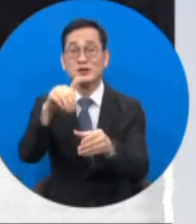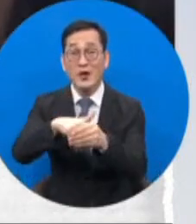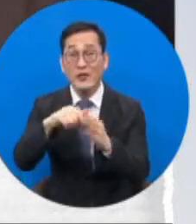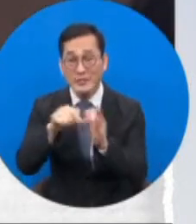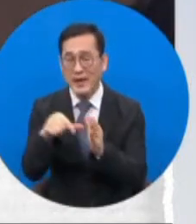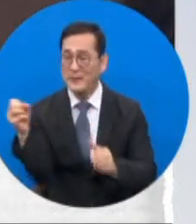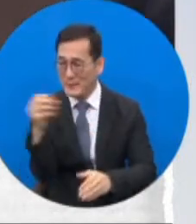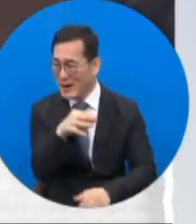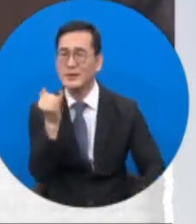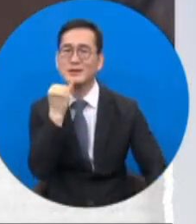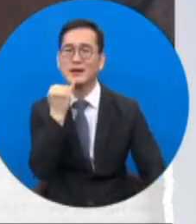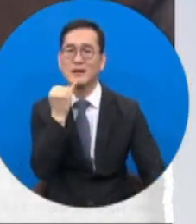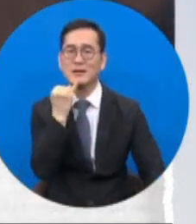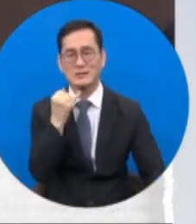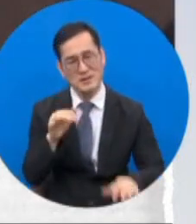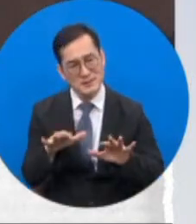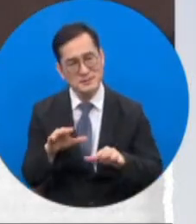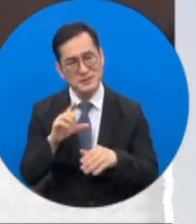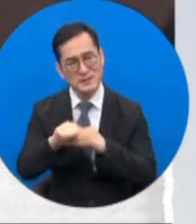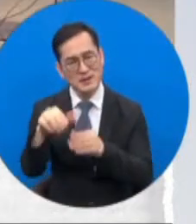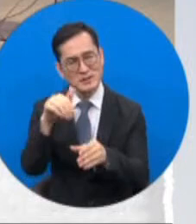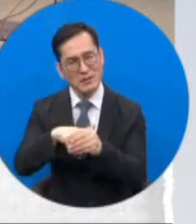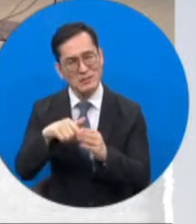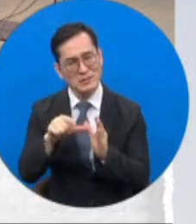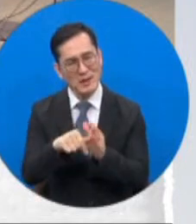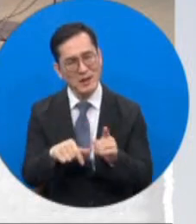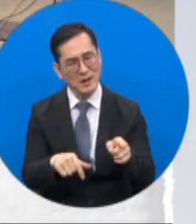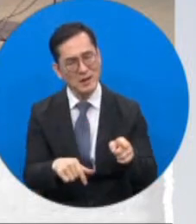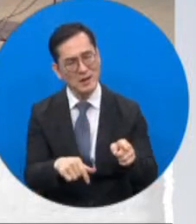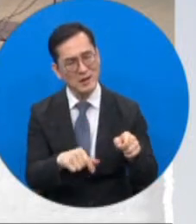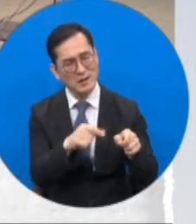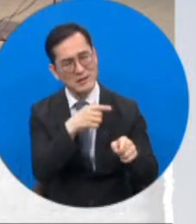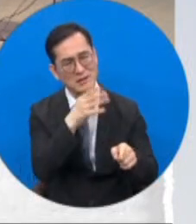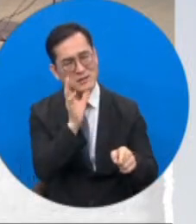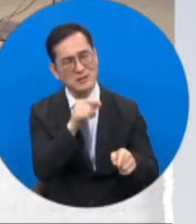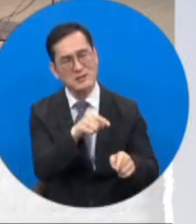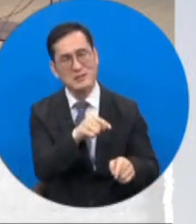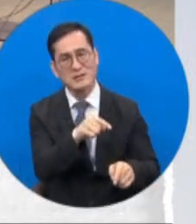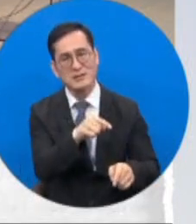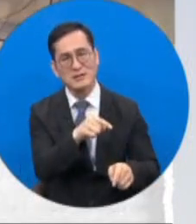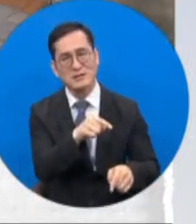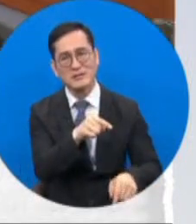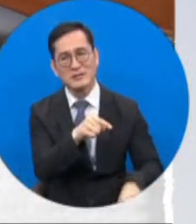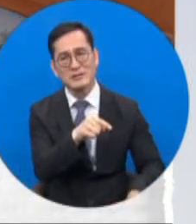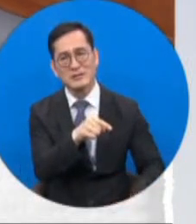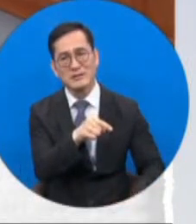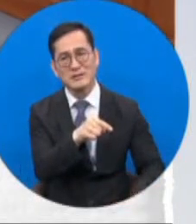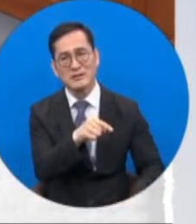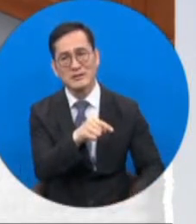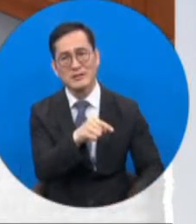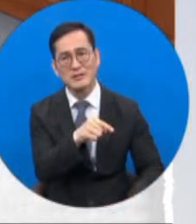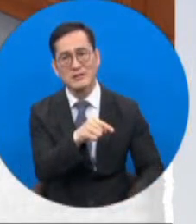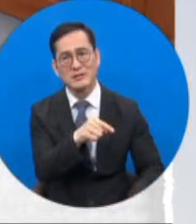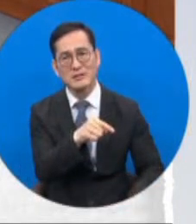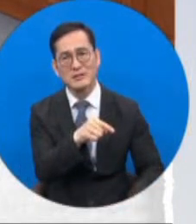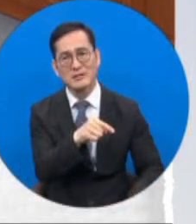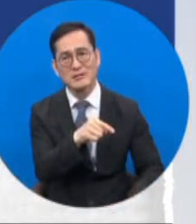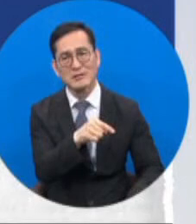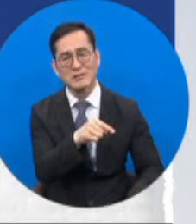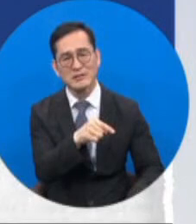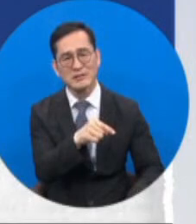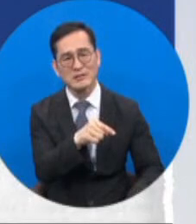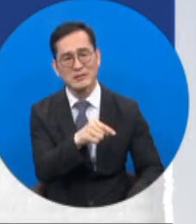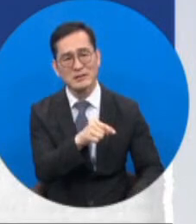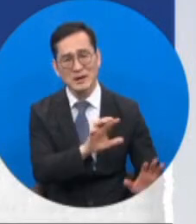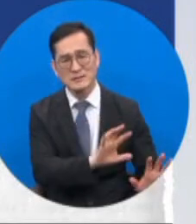보여지는데 과연 지금 지선 안에 우리가 586이라고 해서 또 용태를 해야 되는 대상자가 이게 전면에 있는